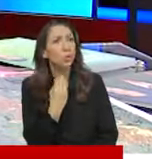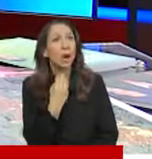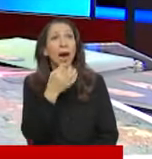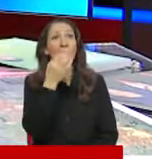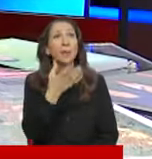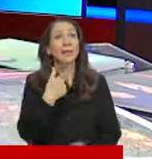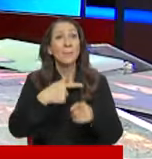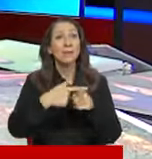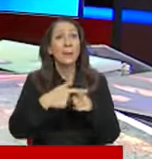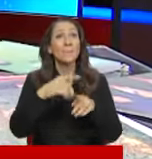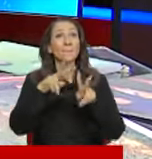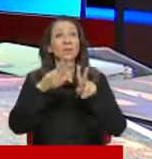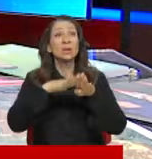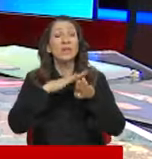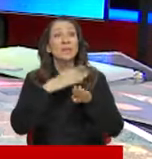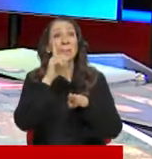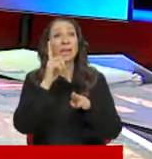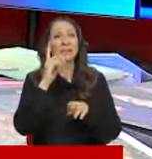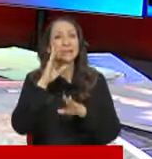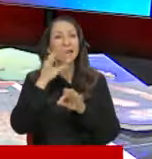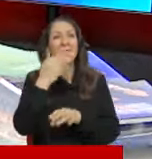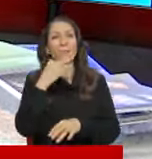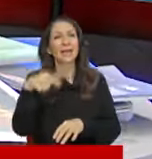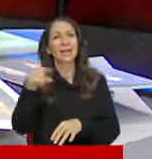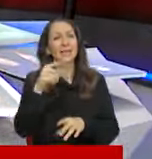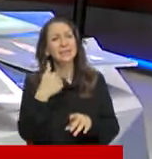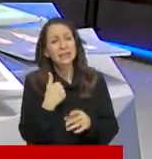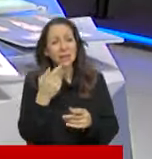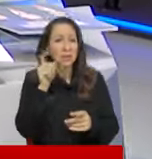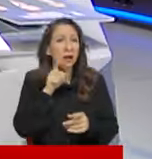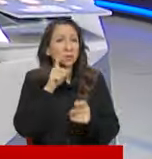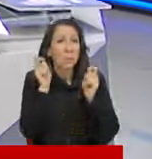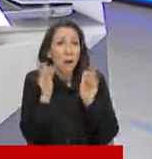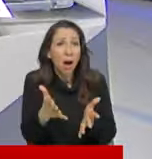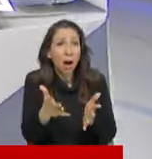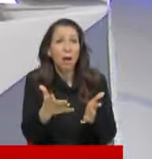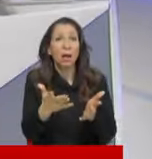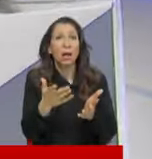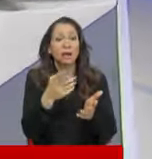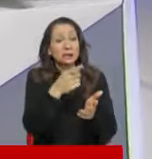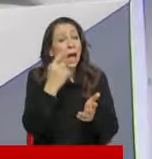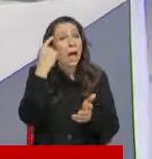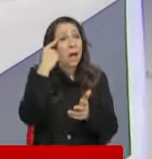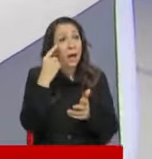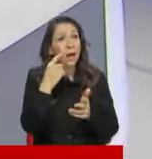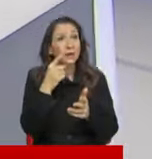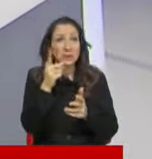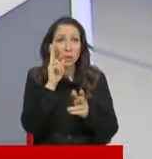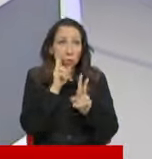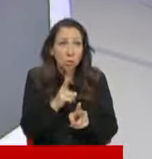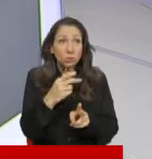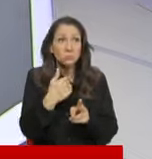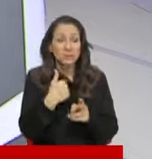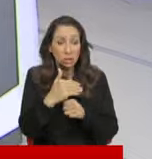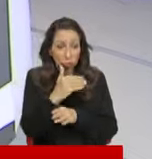haberlerde de paylaştık Mansur yavaşa bir vatandaş yani emekliyiz işte tıraş fiyatlarının ne kadar yüksek olduğunu da bir işte siz de görün